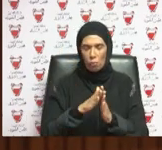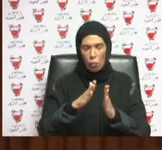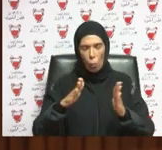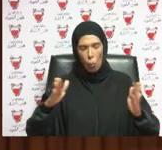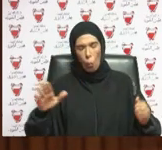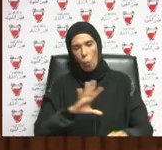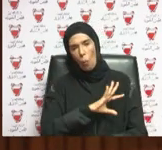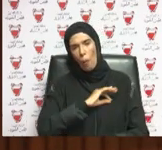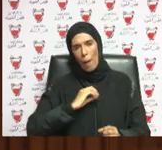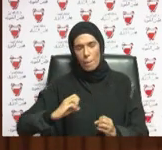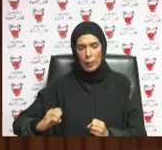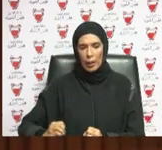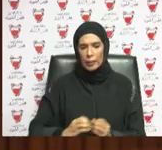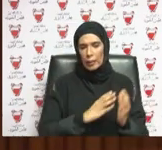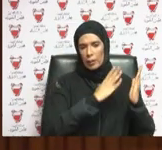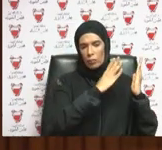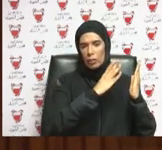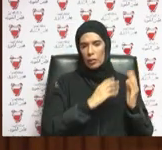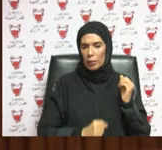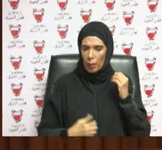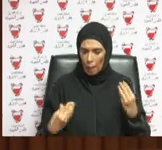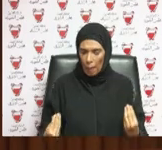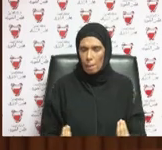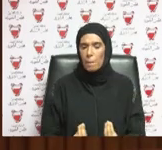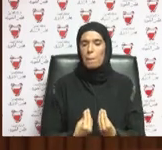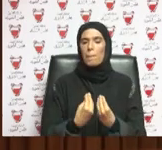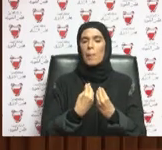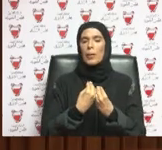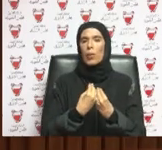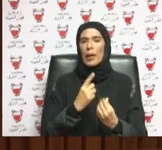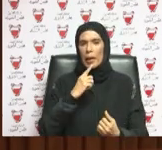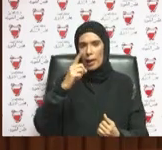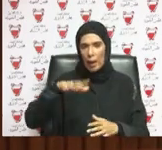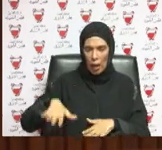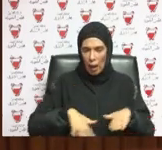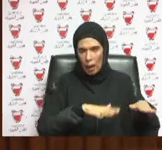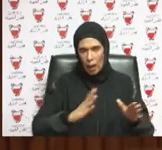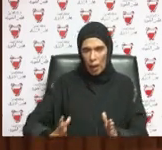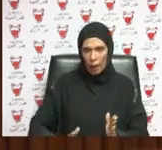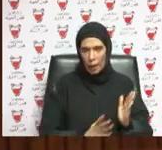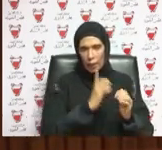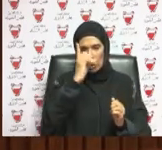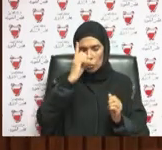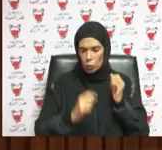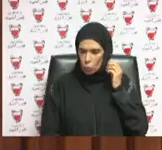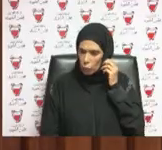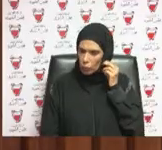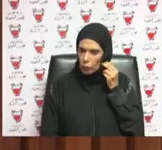رحمته وأسكنه فسيح جناته مع الصالحين، وإنا لله وإنا إليه راجعون.